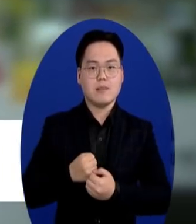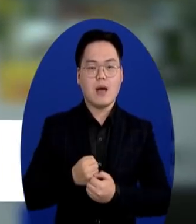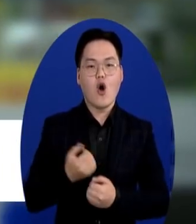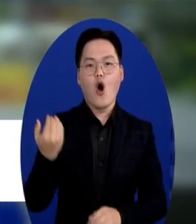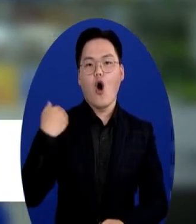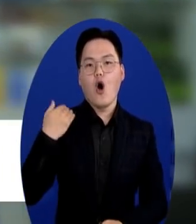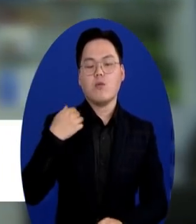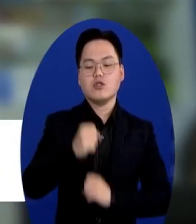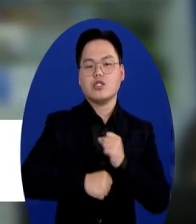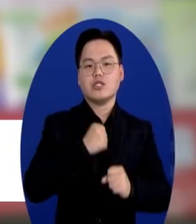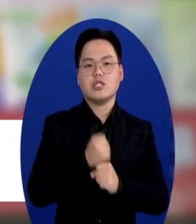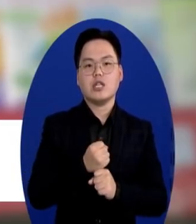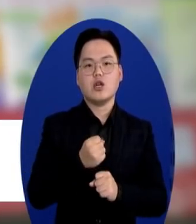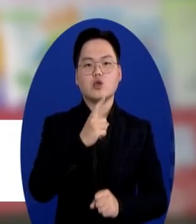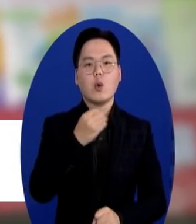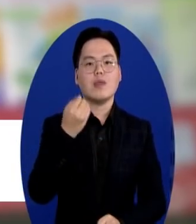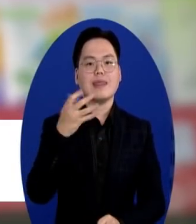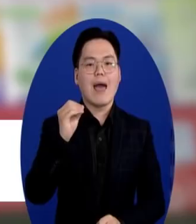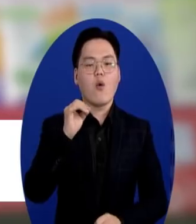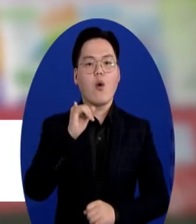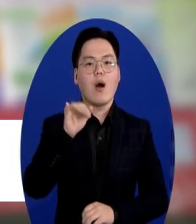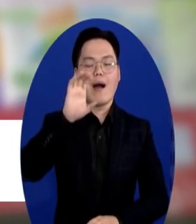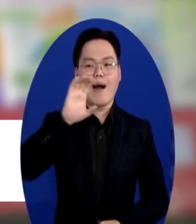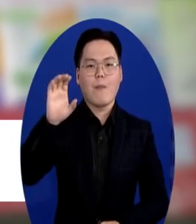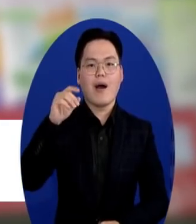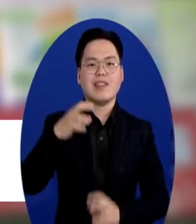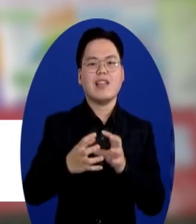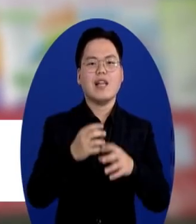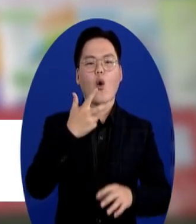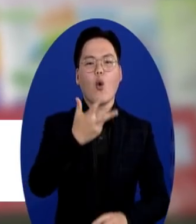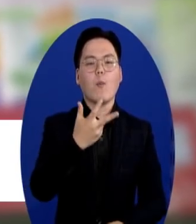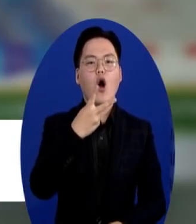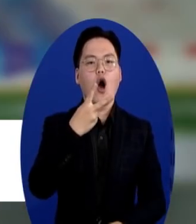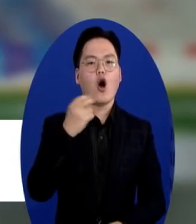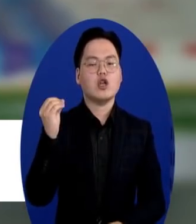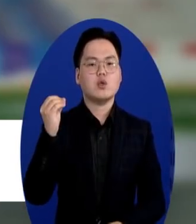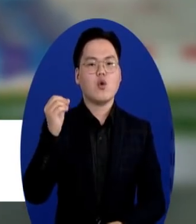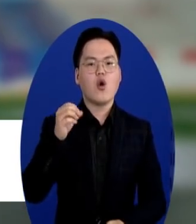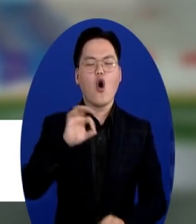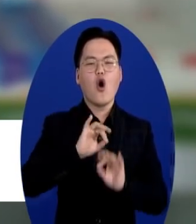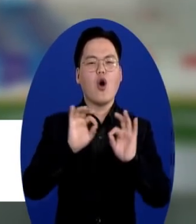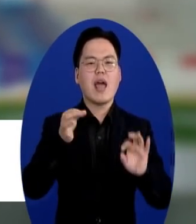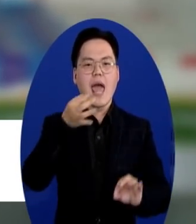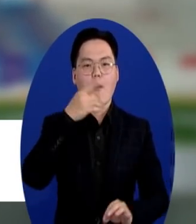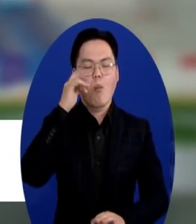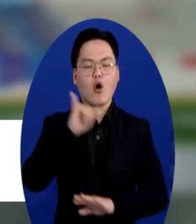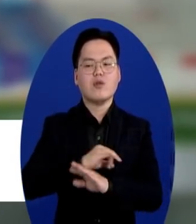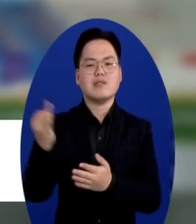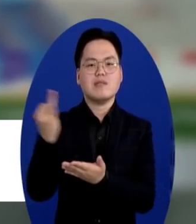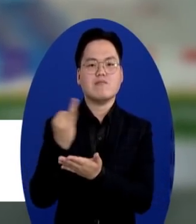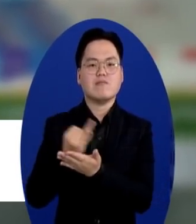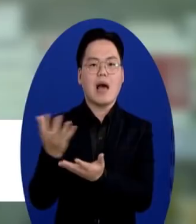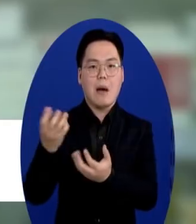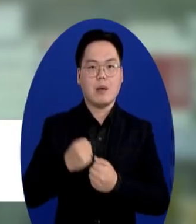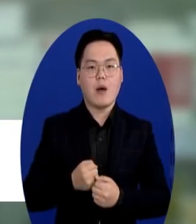150 ханган нийлүүлэгч компани дэлхийн 80 орноос 3200 нэр төрлийн эмийг Монголын зах зээлд оруулж ирсэн байна. Энэ